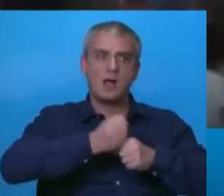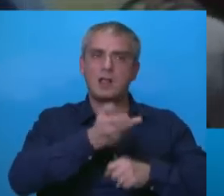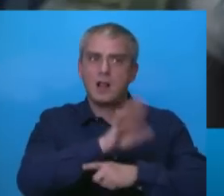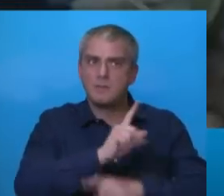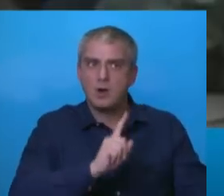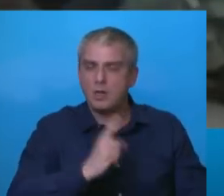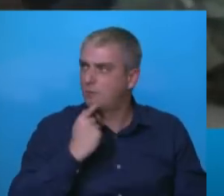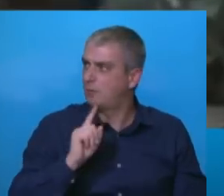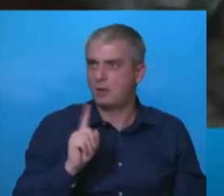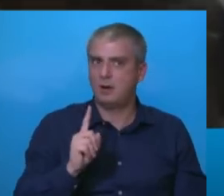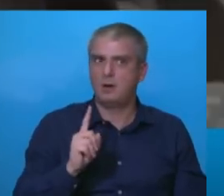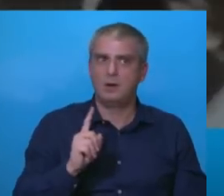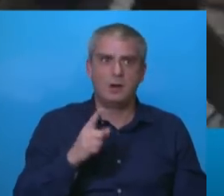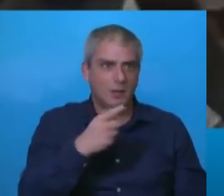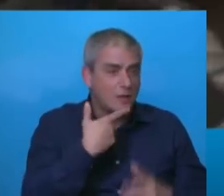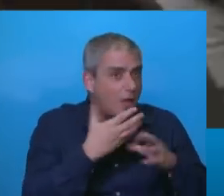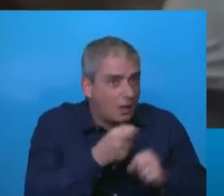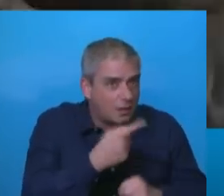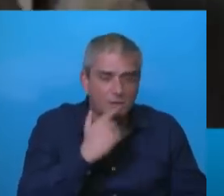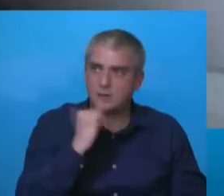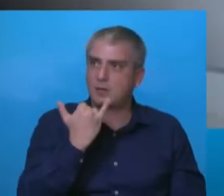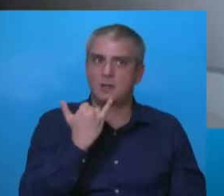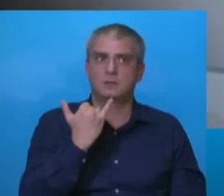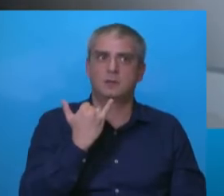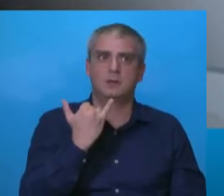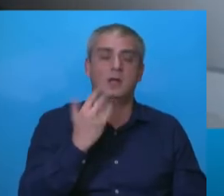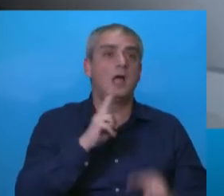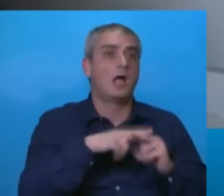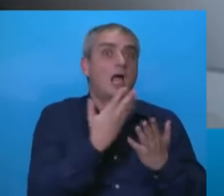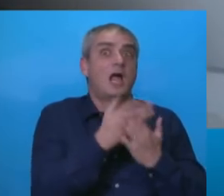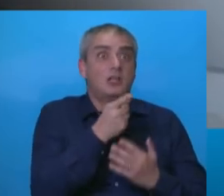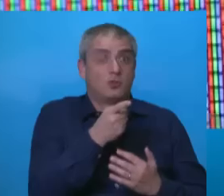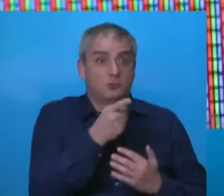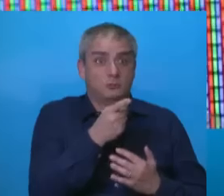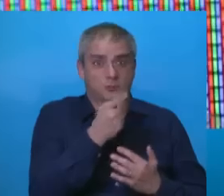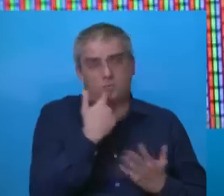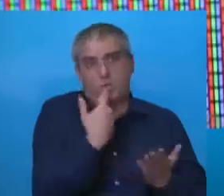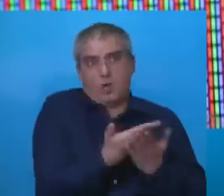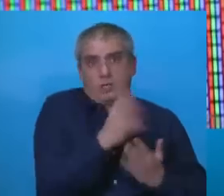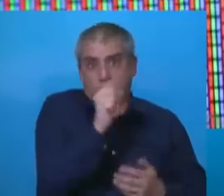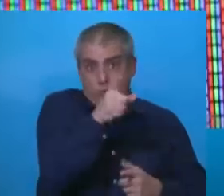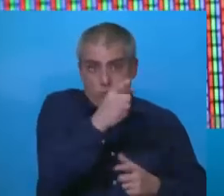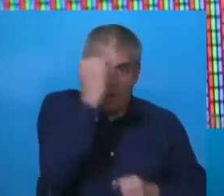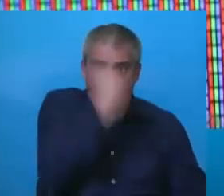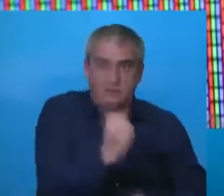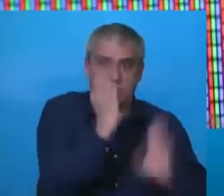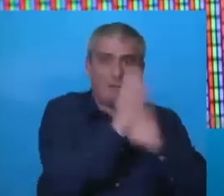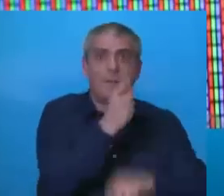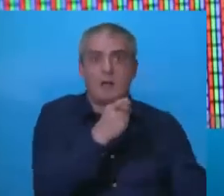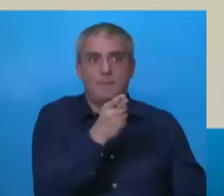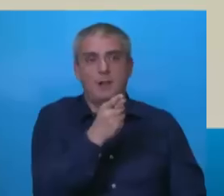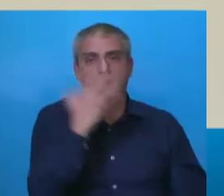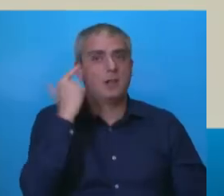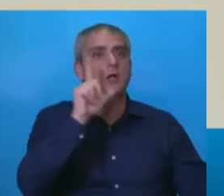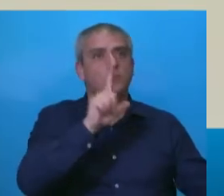did you? No. Did you suffocate him? Yes. לאחר העדות הזאת, שבה למעשה הודה סקוט כי הוא שרצח את המחבל, ביולי